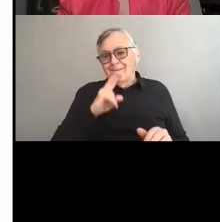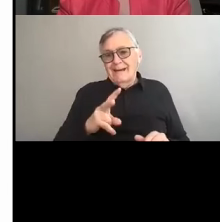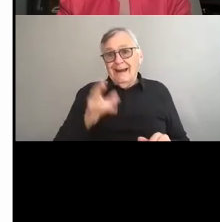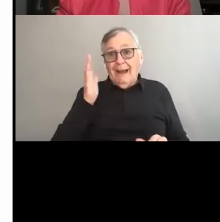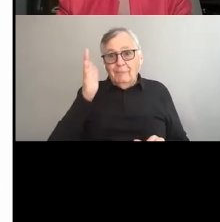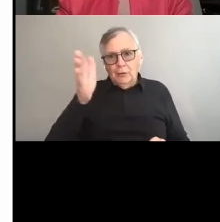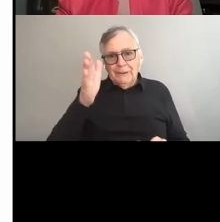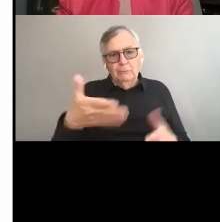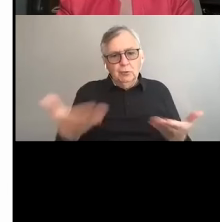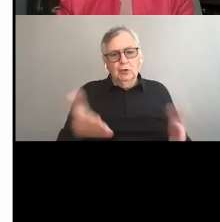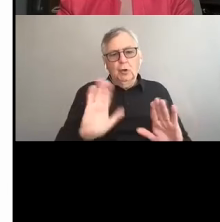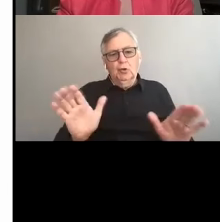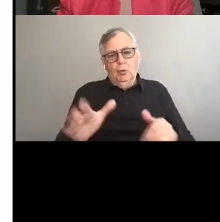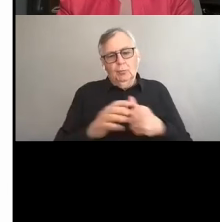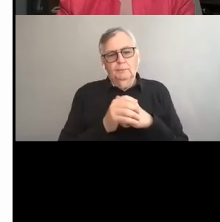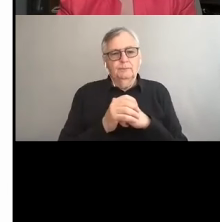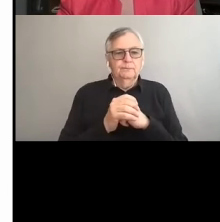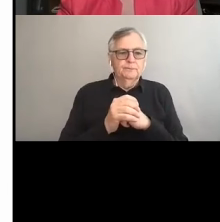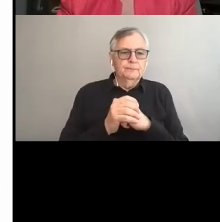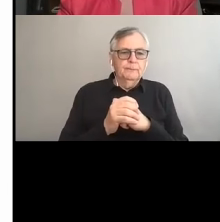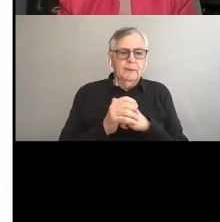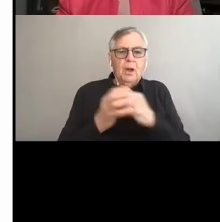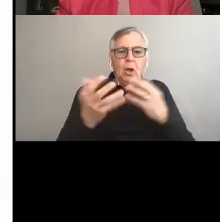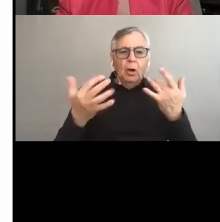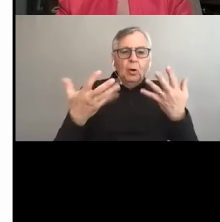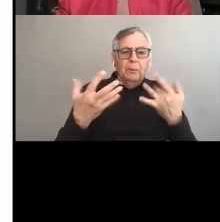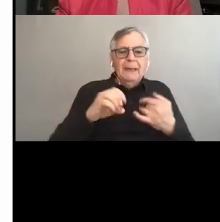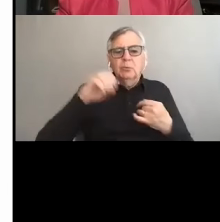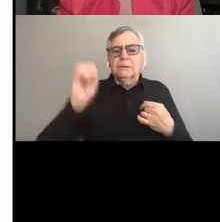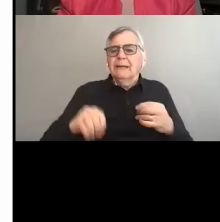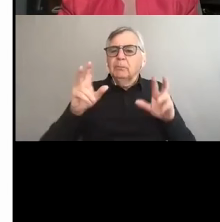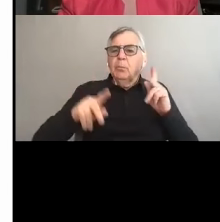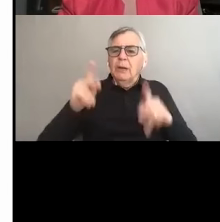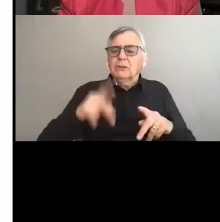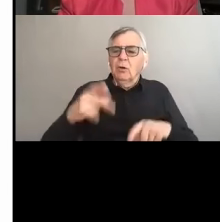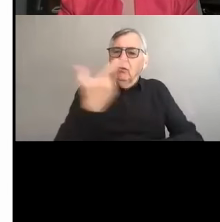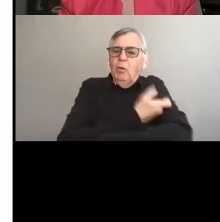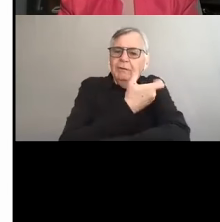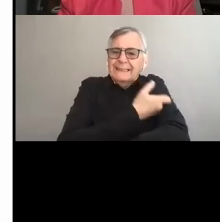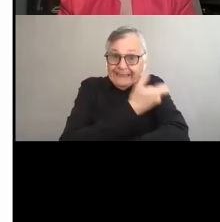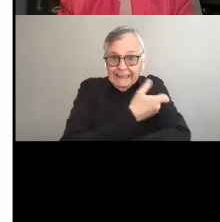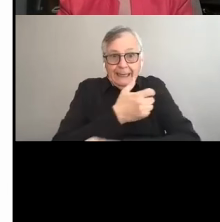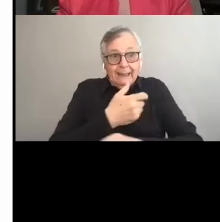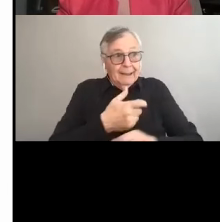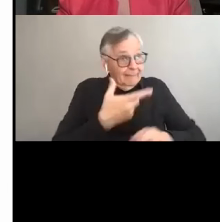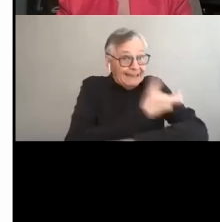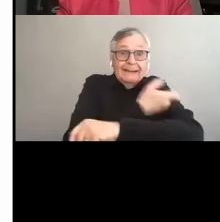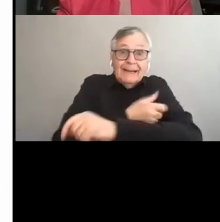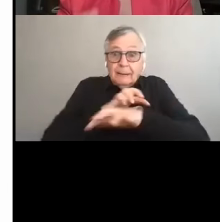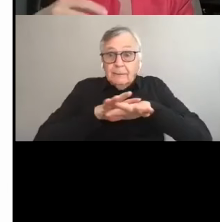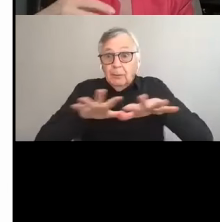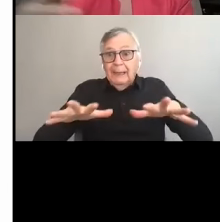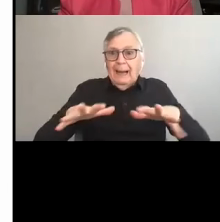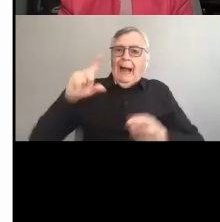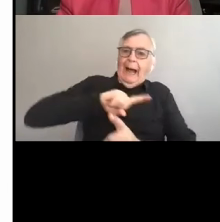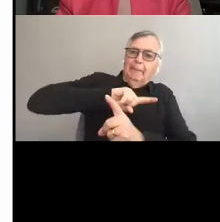faire. Donc, combien de pourcentage de la population doit être vaccinée pour qu'on arrive à enrayer l'épidémie,